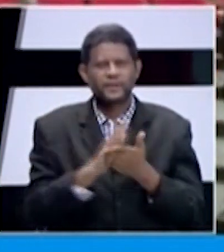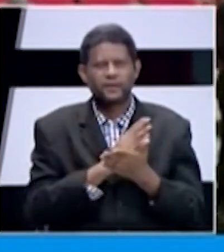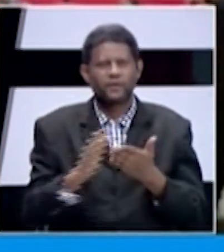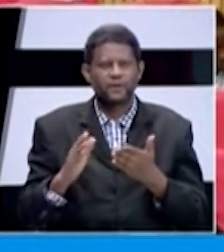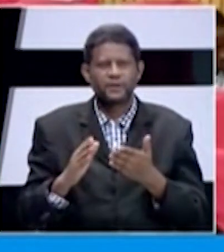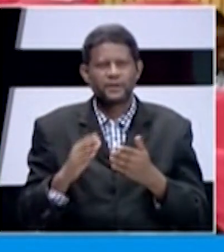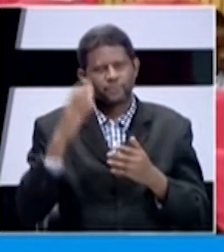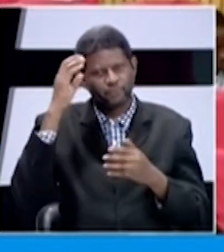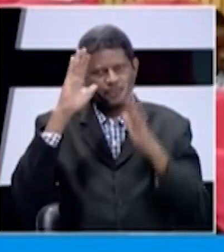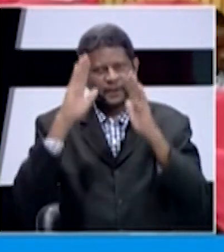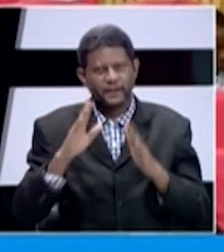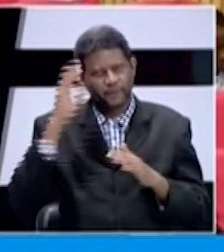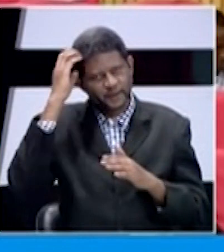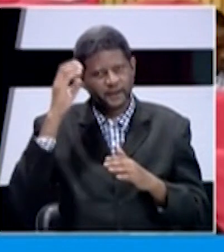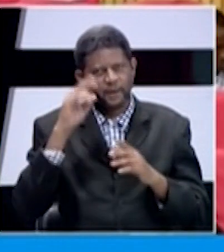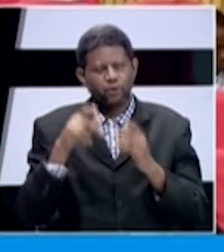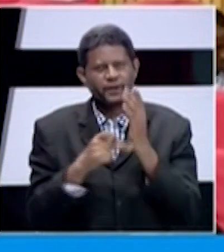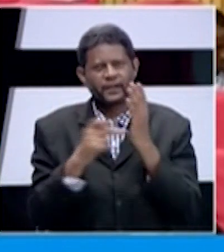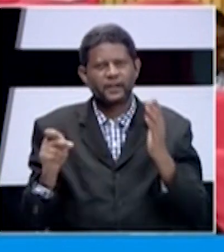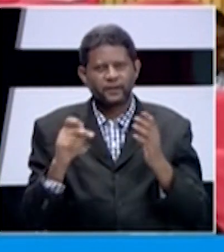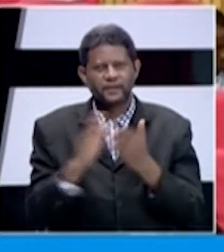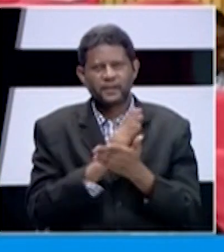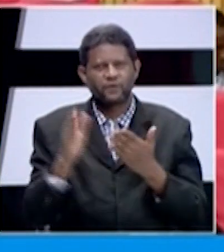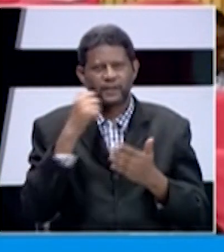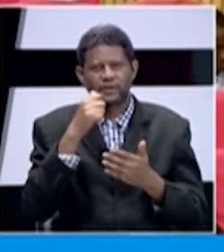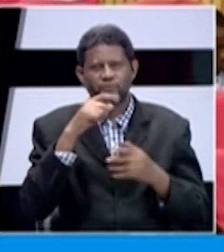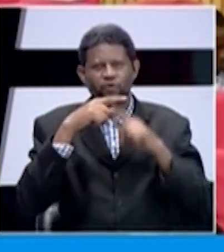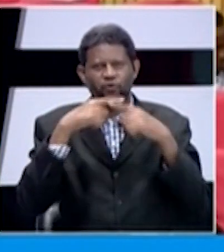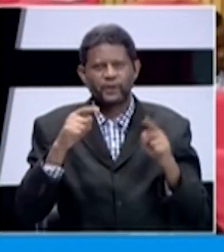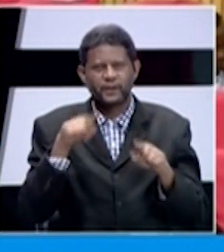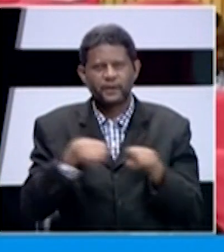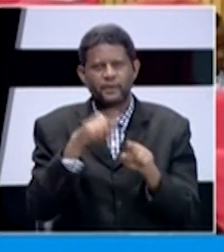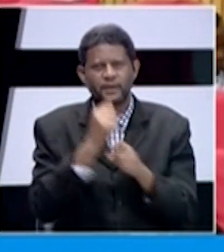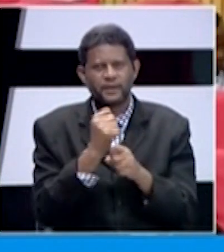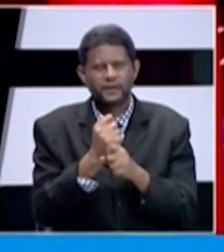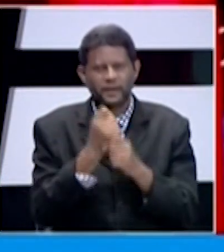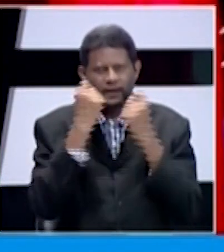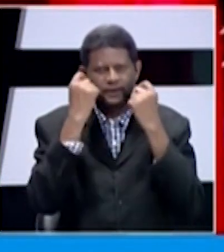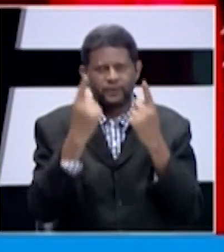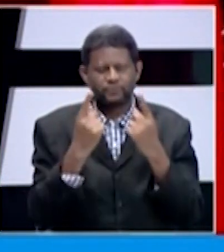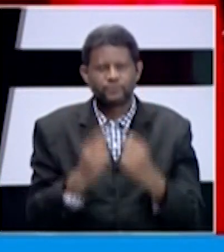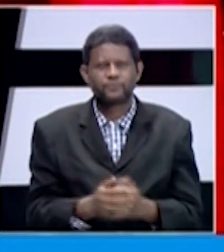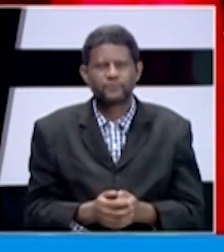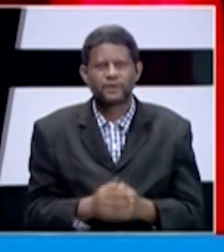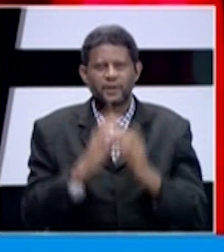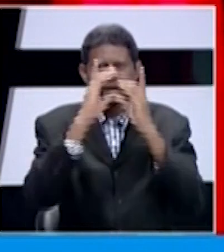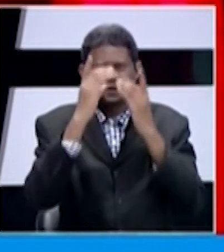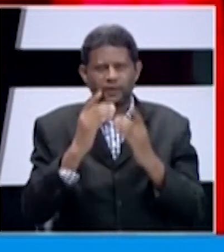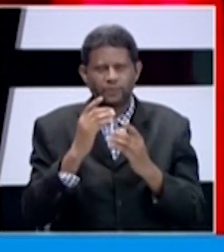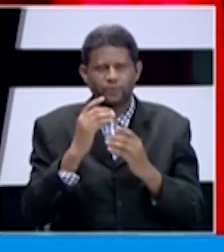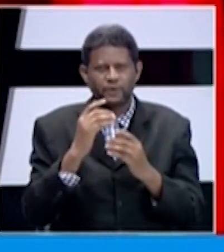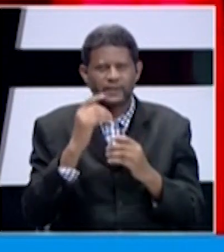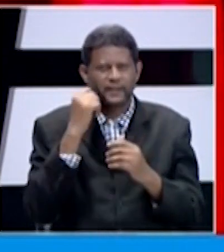بمناد منغستوم ابوليتيكاو تساتفو دقان استيو بفولي كم سرح ارديوم زخبر كن دقان استيو